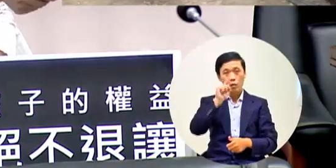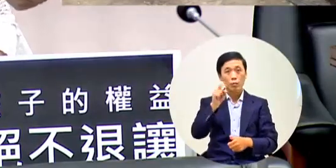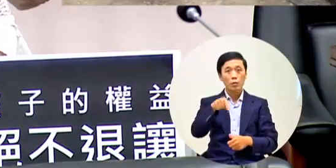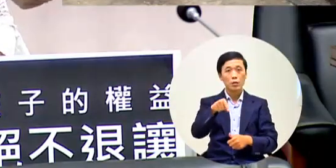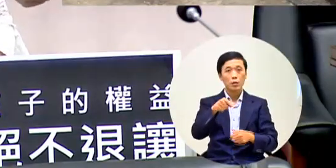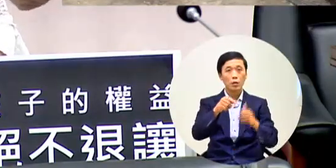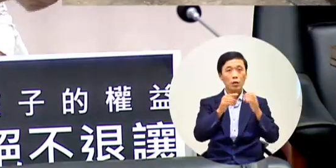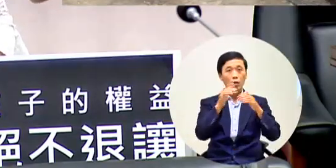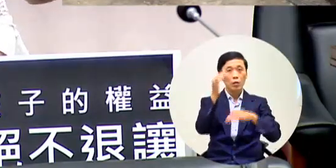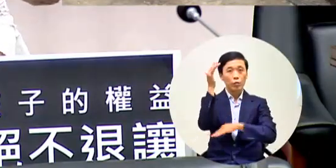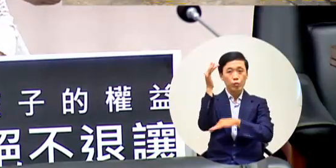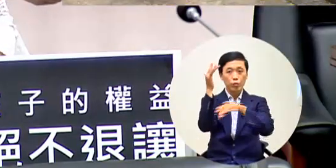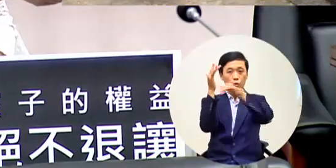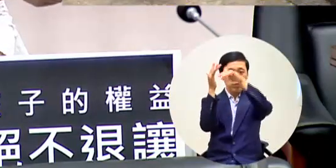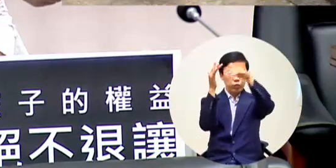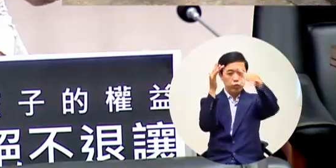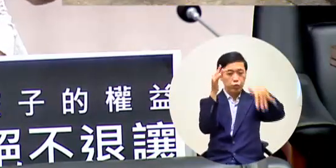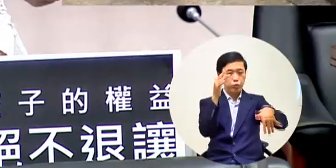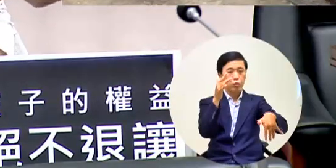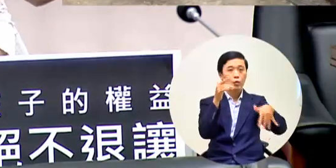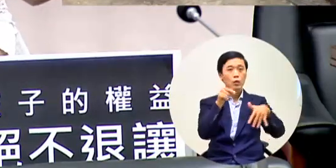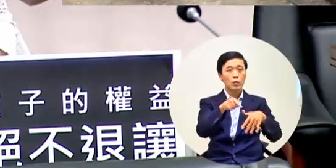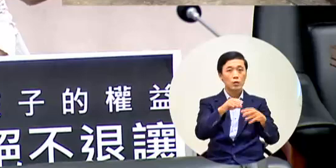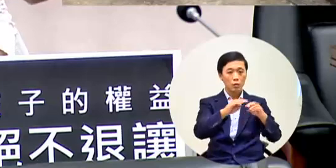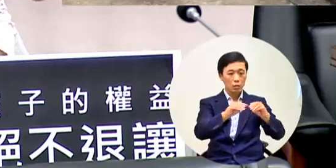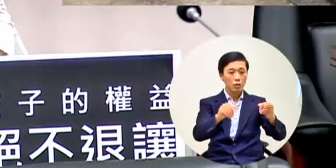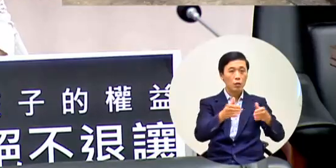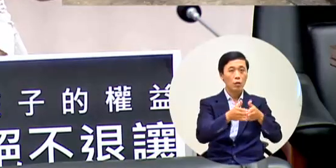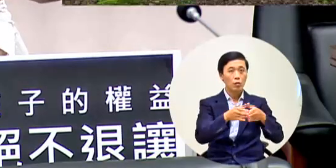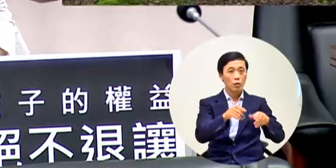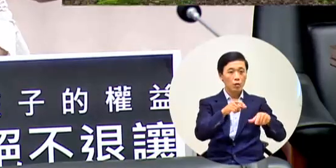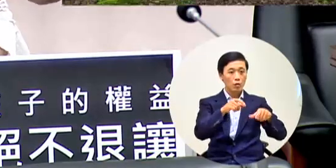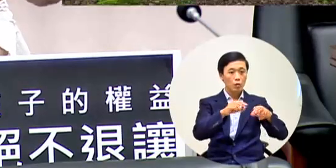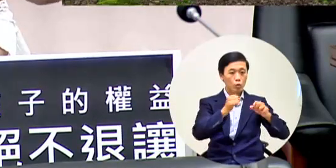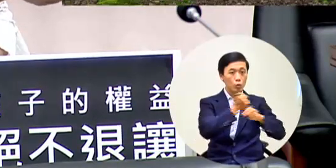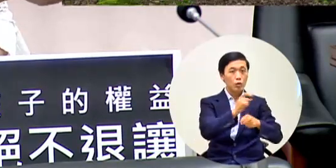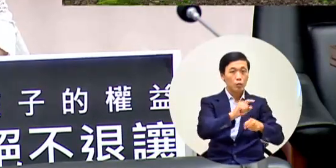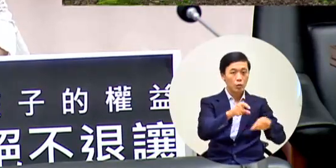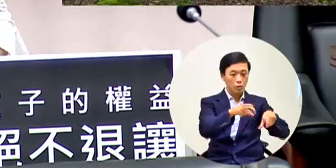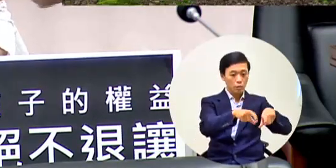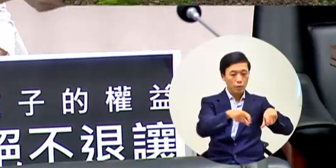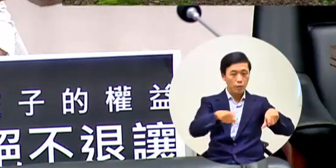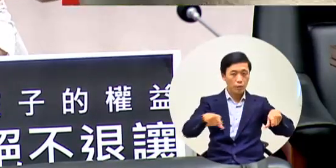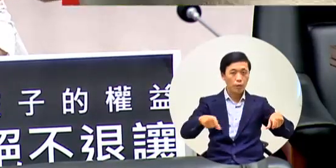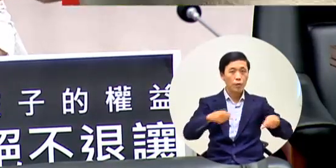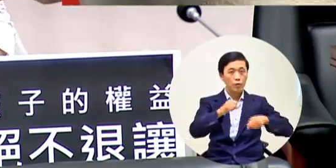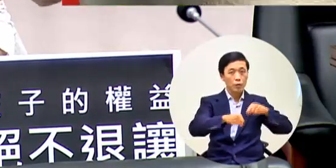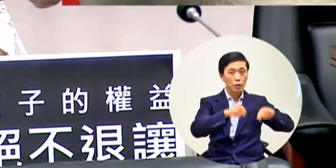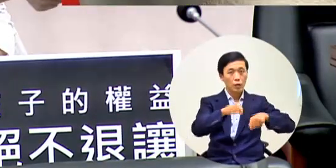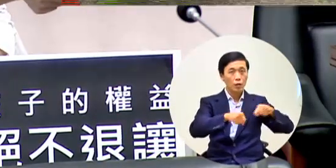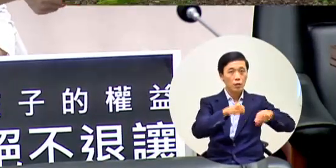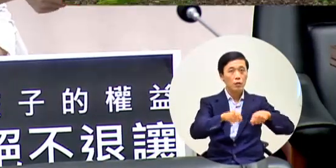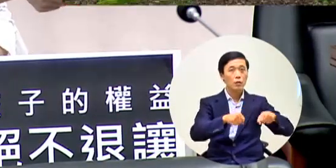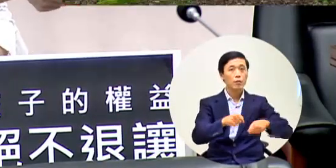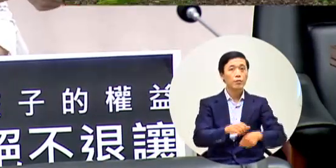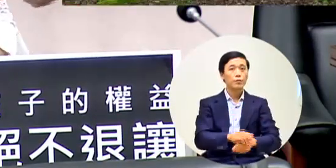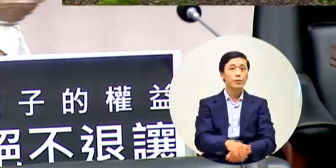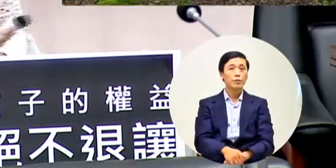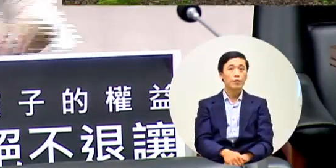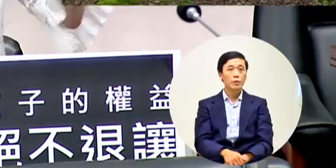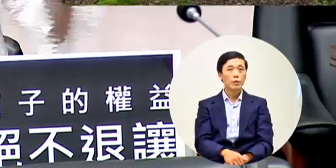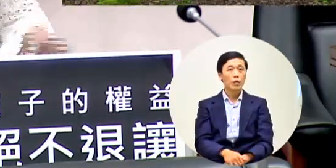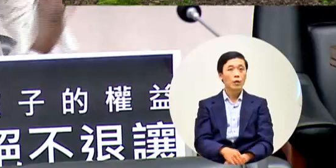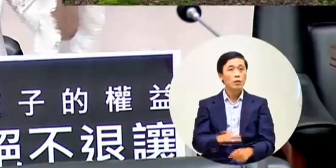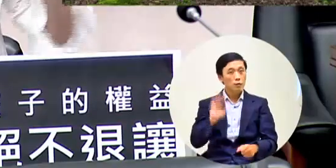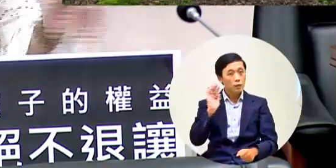垂直到这样子，然后这块地就是要做 U bike 的哈，也一样，你看都下垂直到这样。可